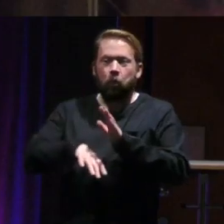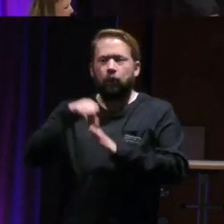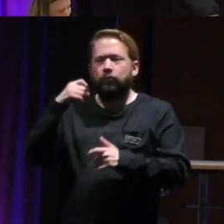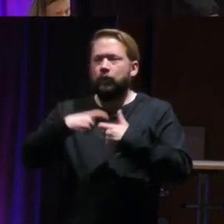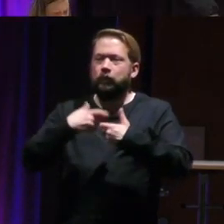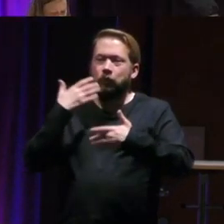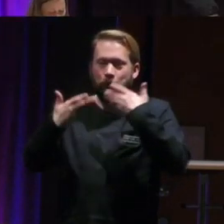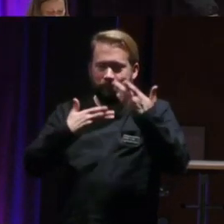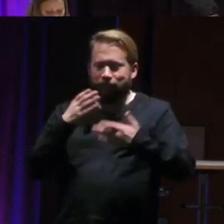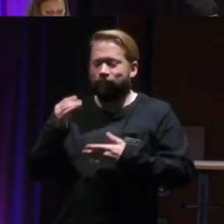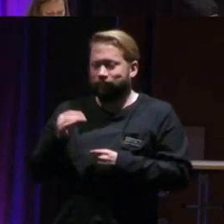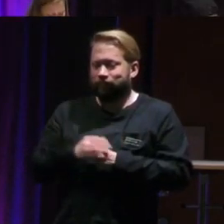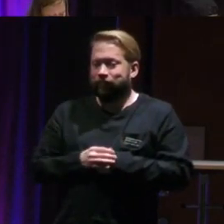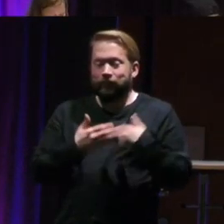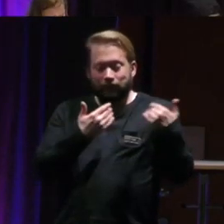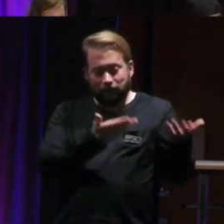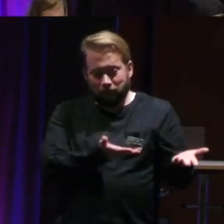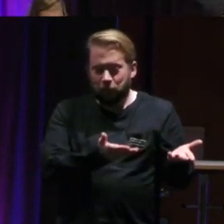Mikhail. Yeah, I'll try.